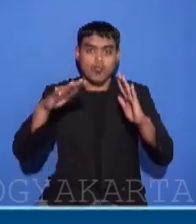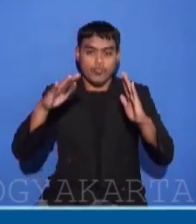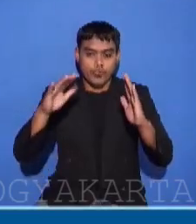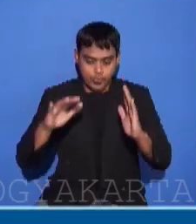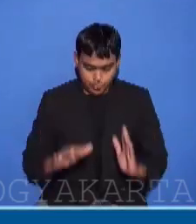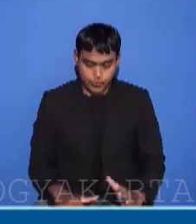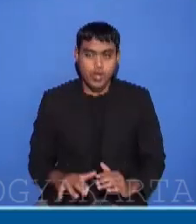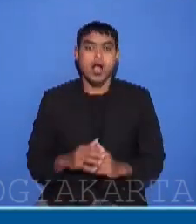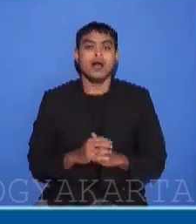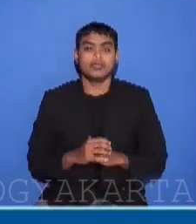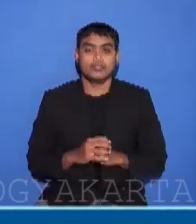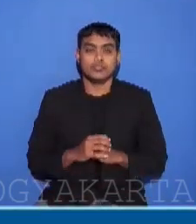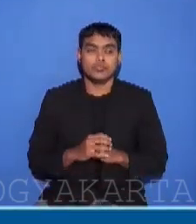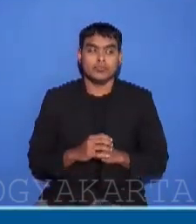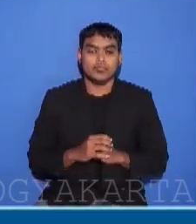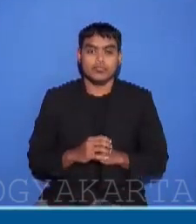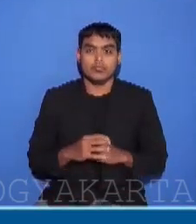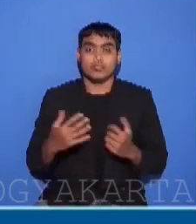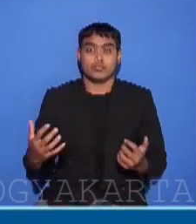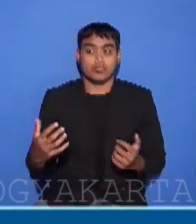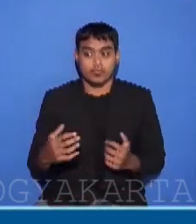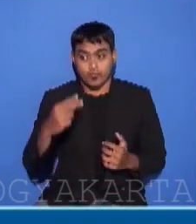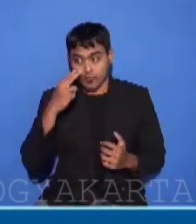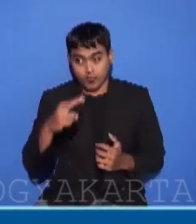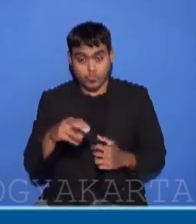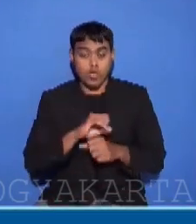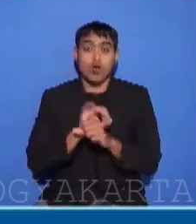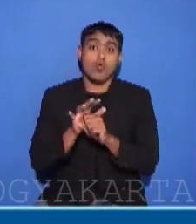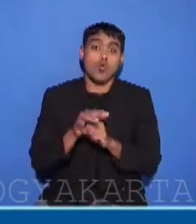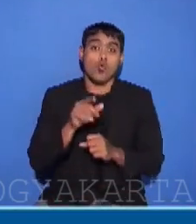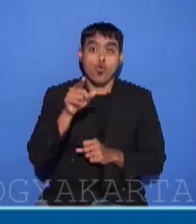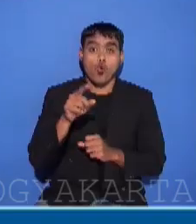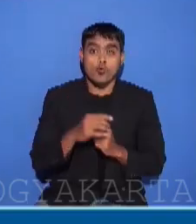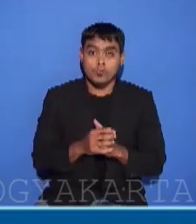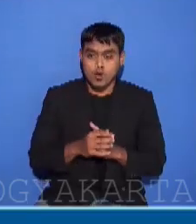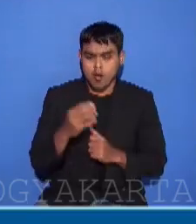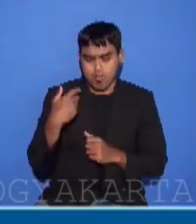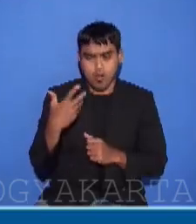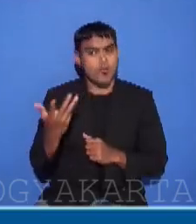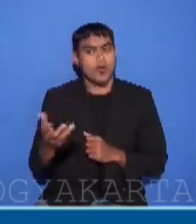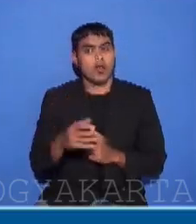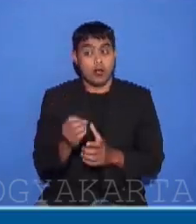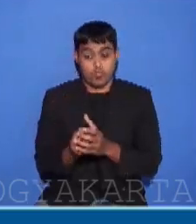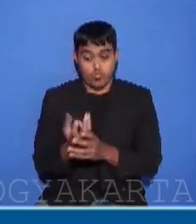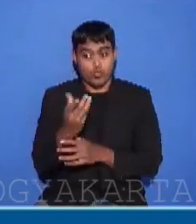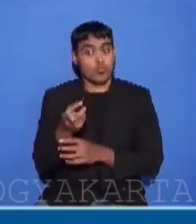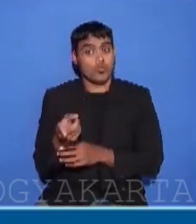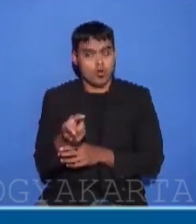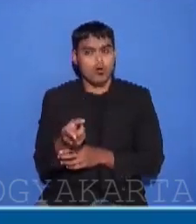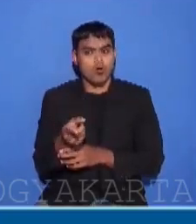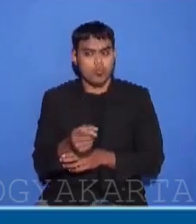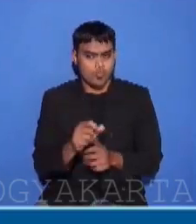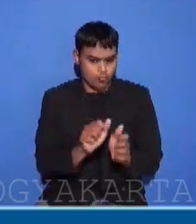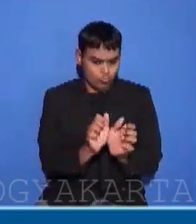susut laladen menwengkon Kabupaten kulonog nyenmber hayati Ari mananeman duren